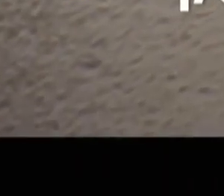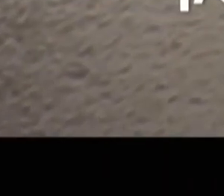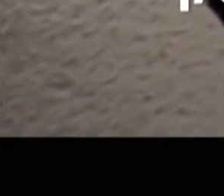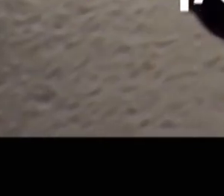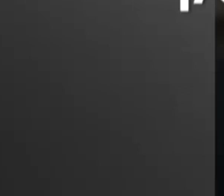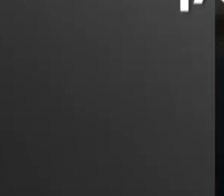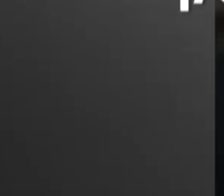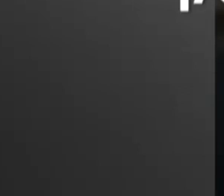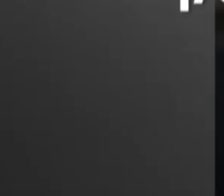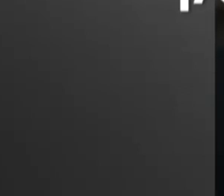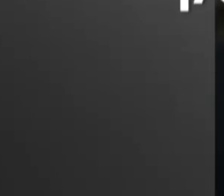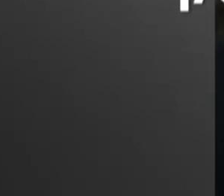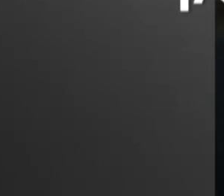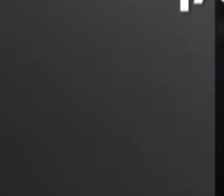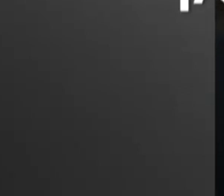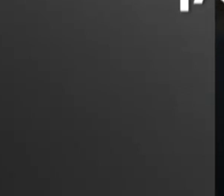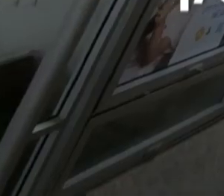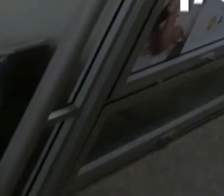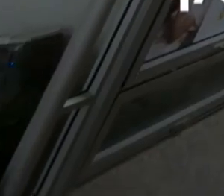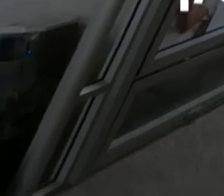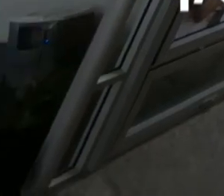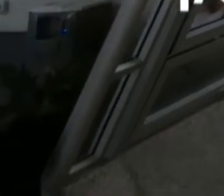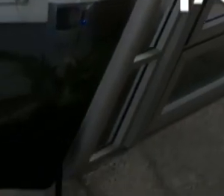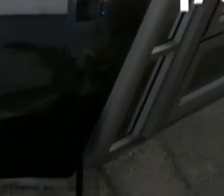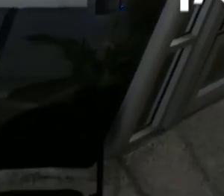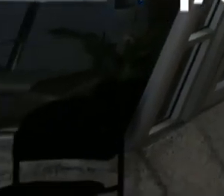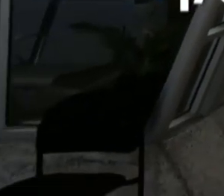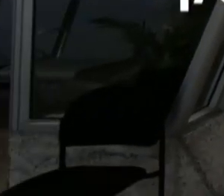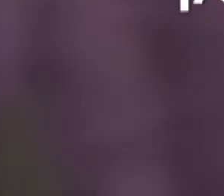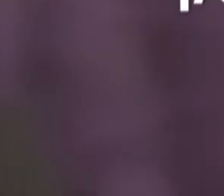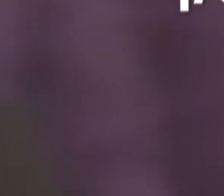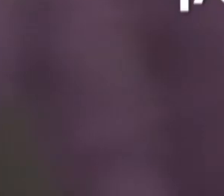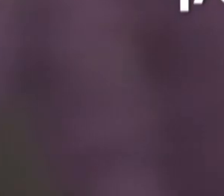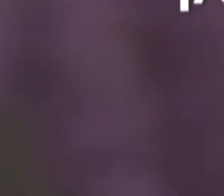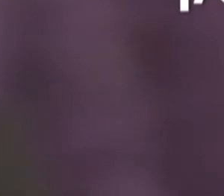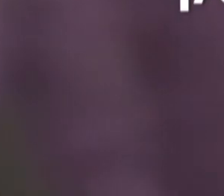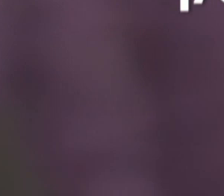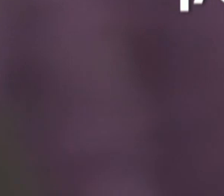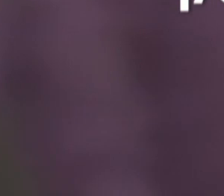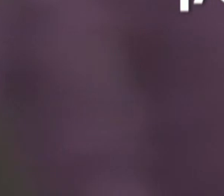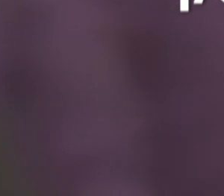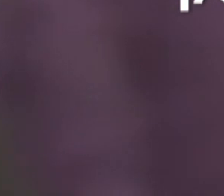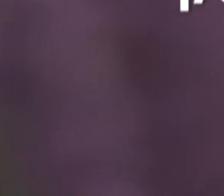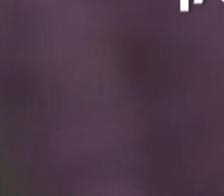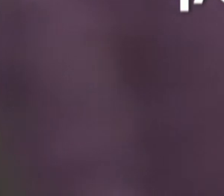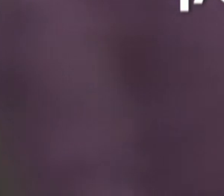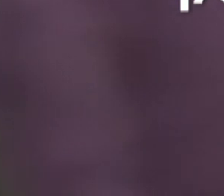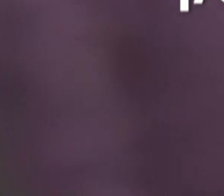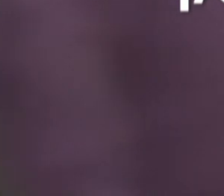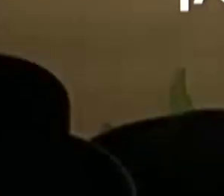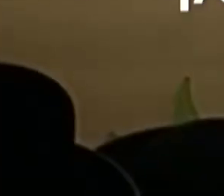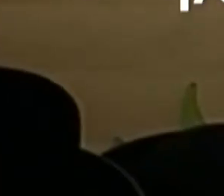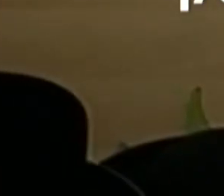הקשר שבין ראש הממשלה לבין דודו. בתי החולים בישראל שבהם פועלת חברת הציוד הרפואי של נתן מיליקובסקי.